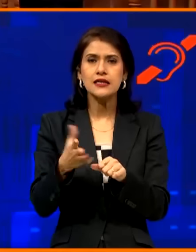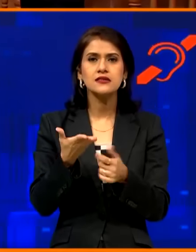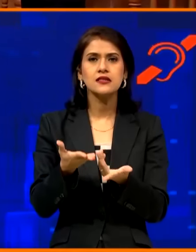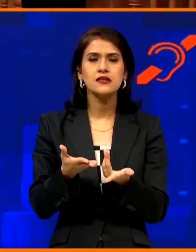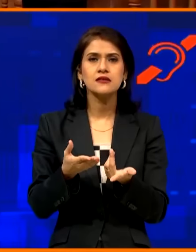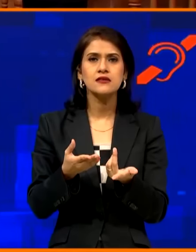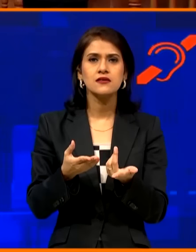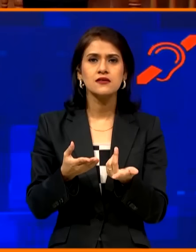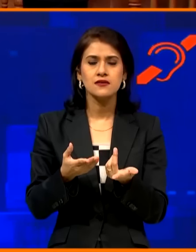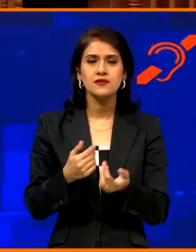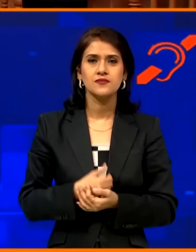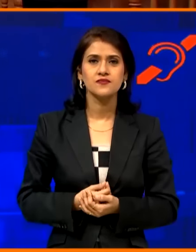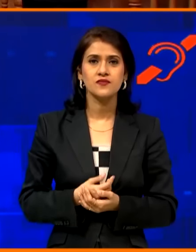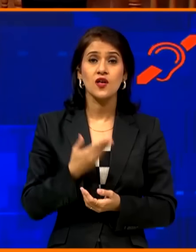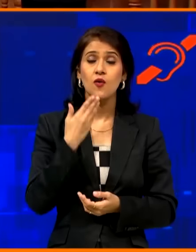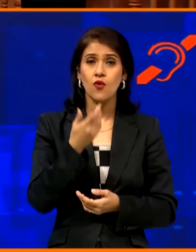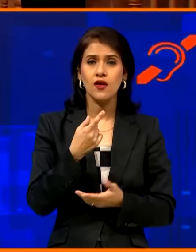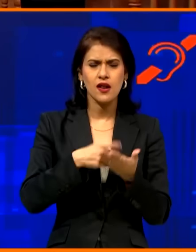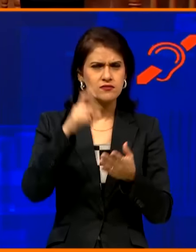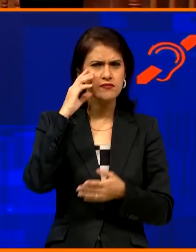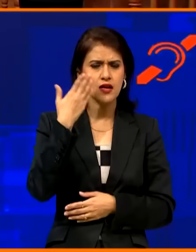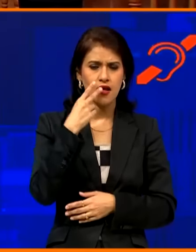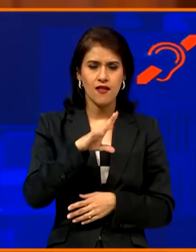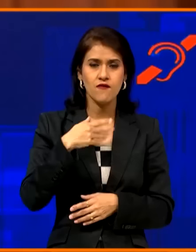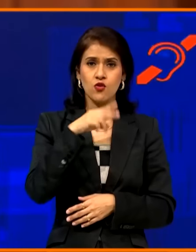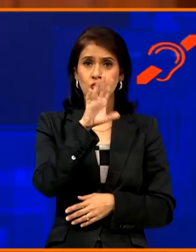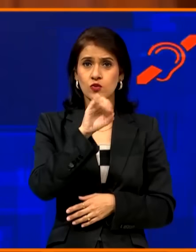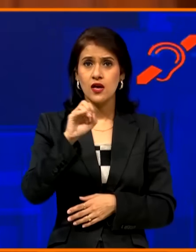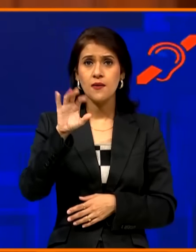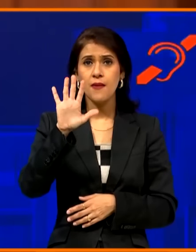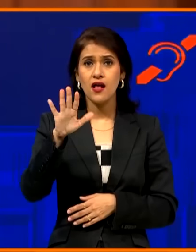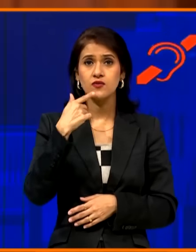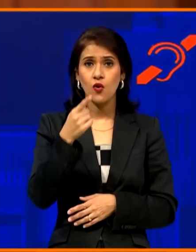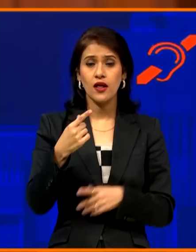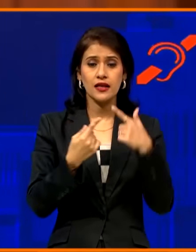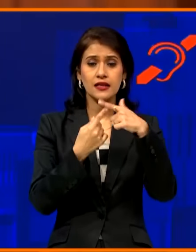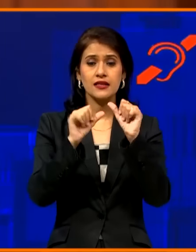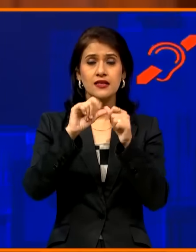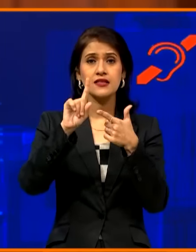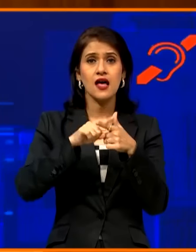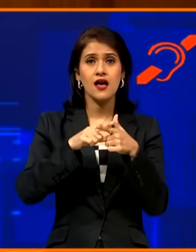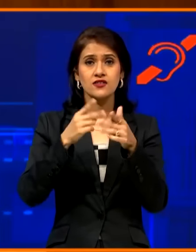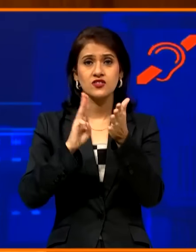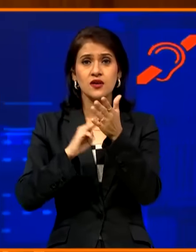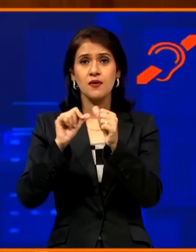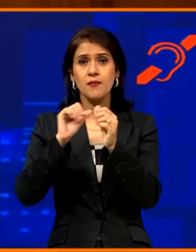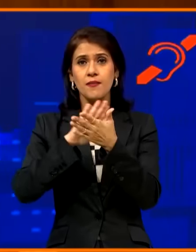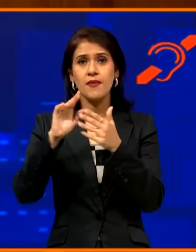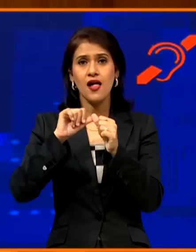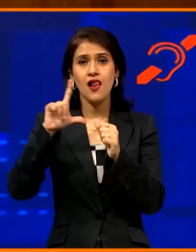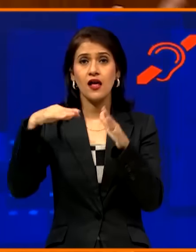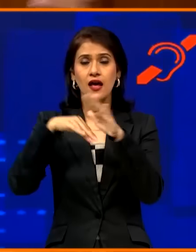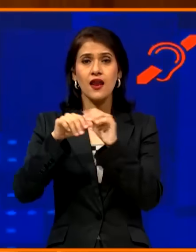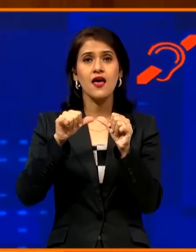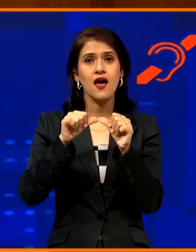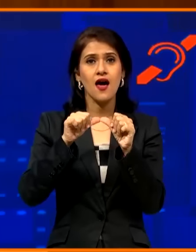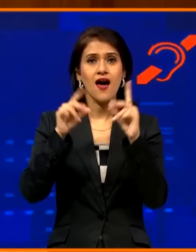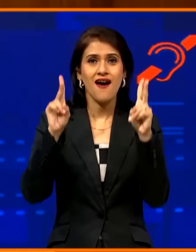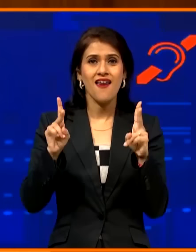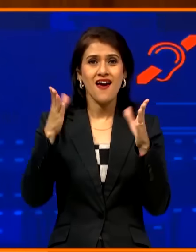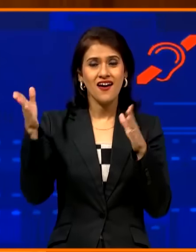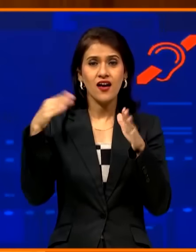कब्जा करने वाले तो 2005 का मैंने पढ़ा वो कह रहे थे कि ताजमहल भी वक्फ की जमीन है हो कहने वाले के तो ठीक है भाई आप